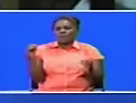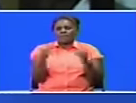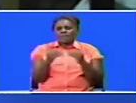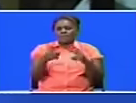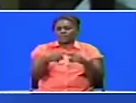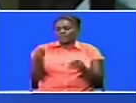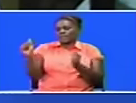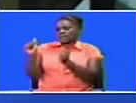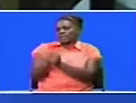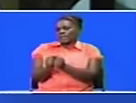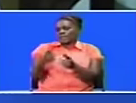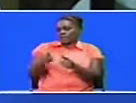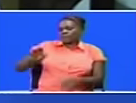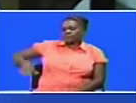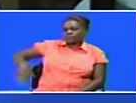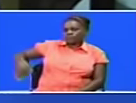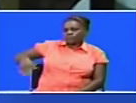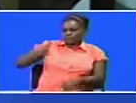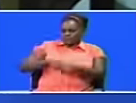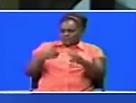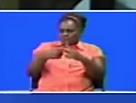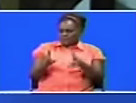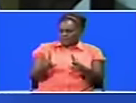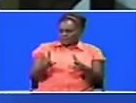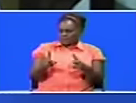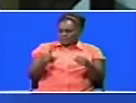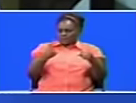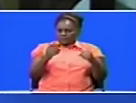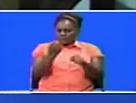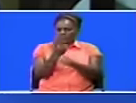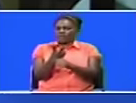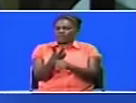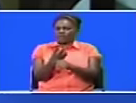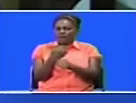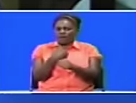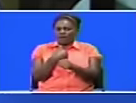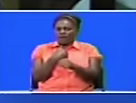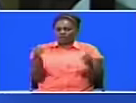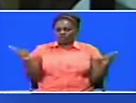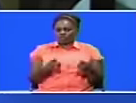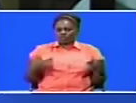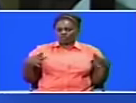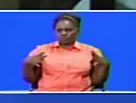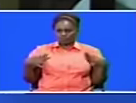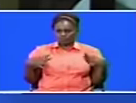uan saa nne lak UK apata kuch helewa ulo anza mendo wa saa sita tuna elza kuwa kumu kwa na map